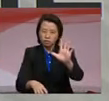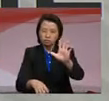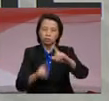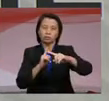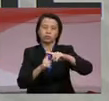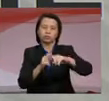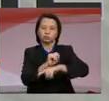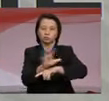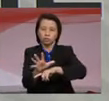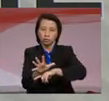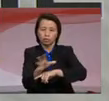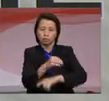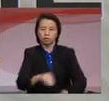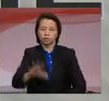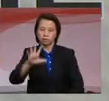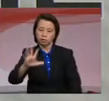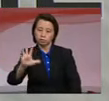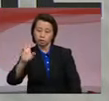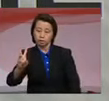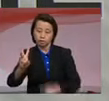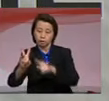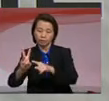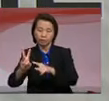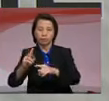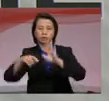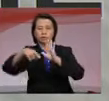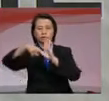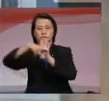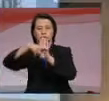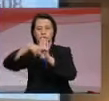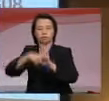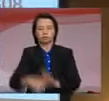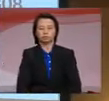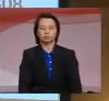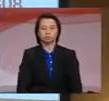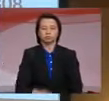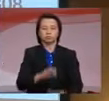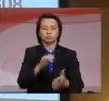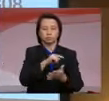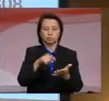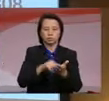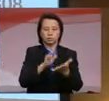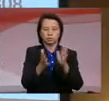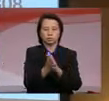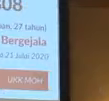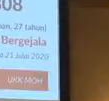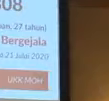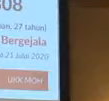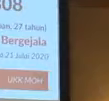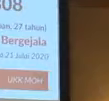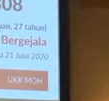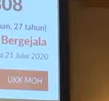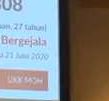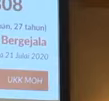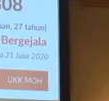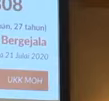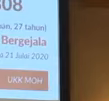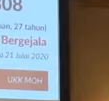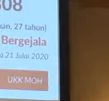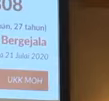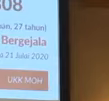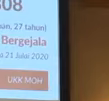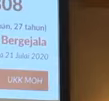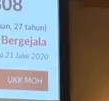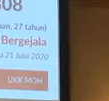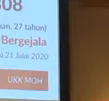positif COVID-19 dan 56 adalah negatif. Ini menjadikan kluster ini mempunyai 6 kes,